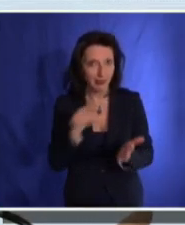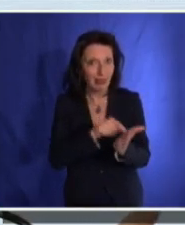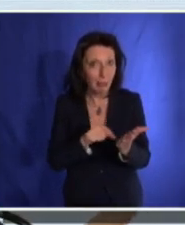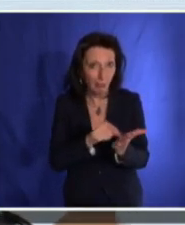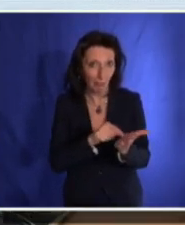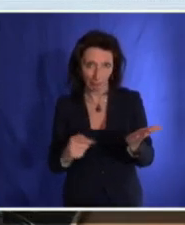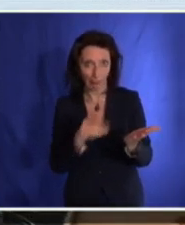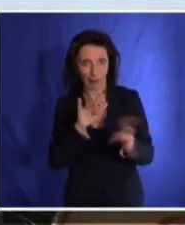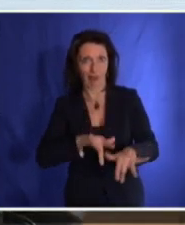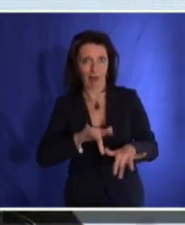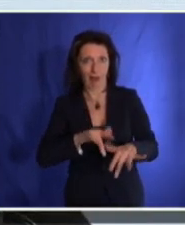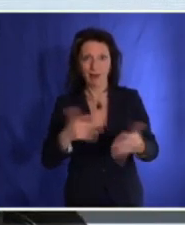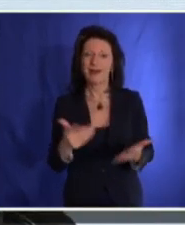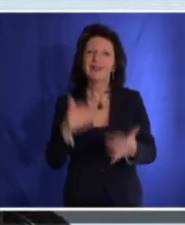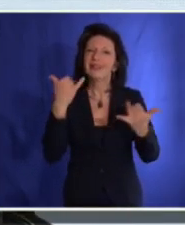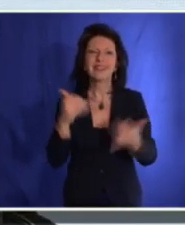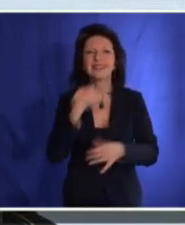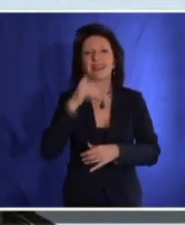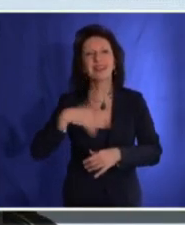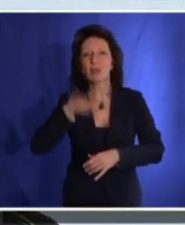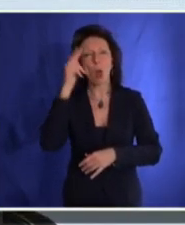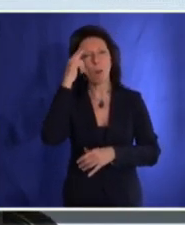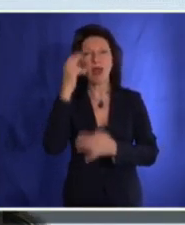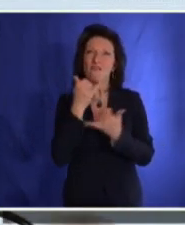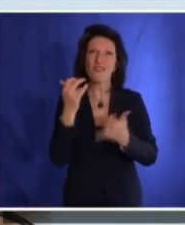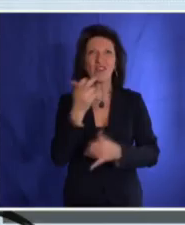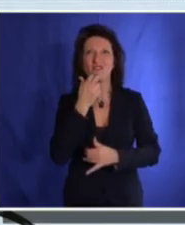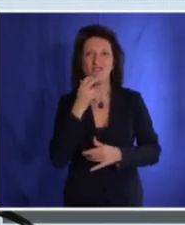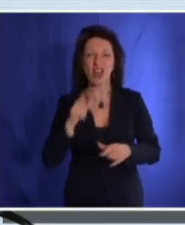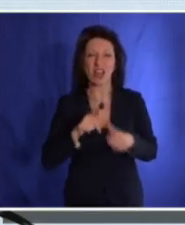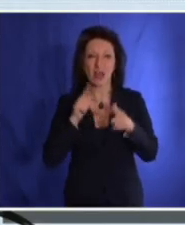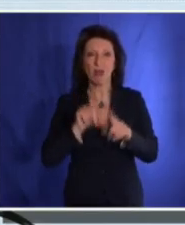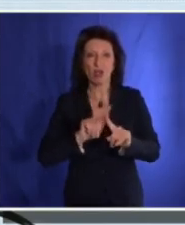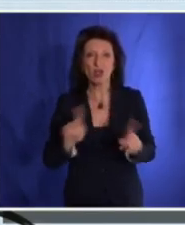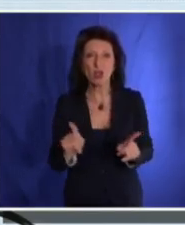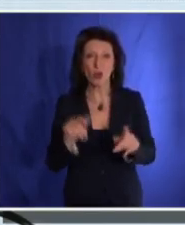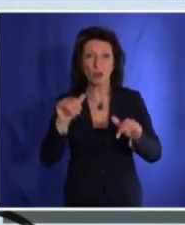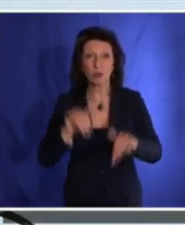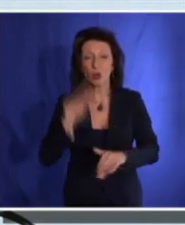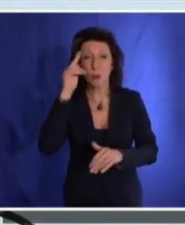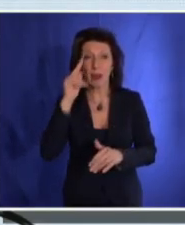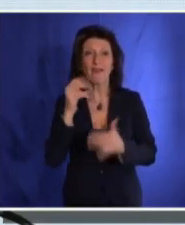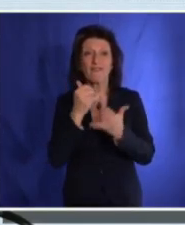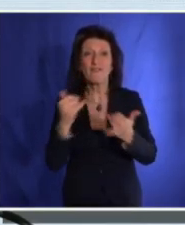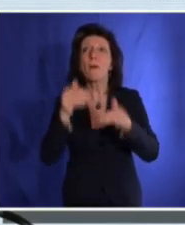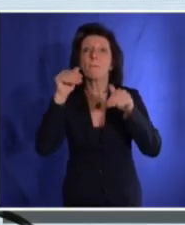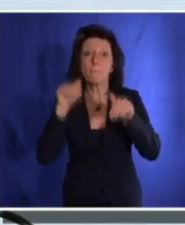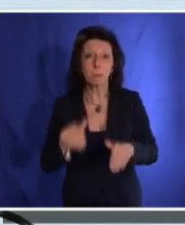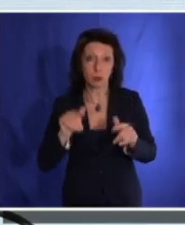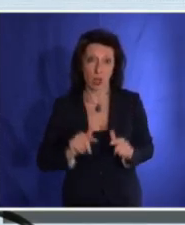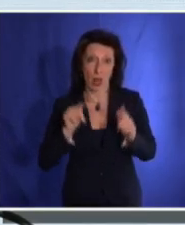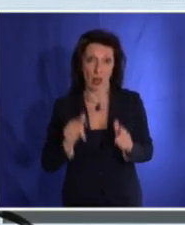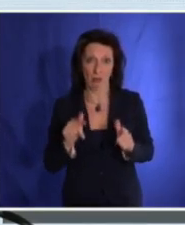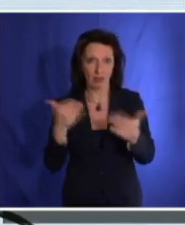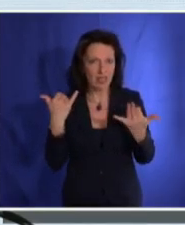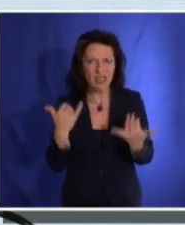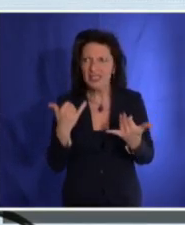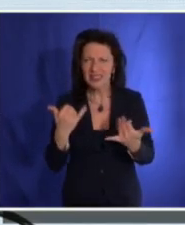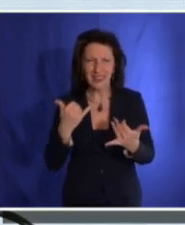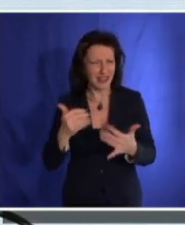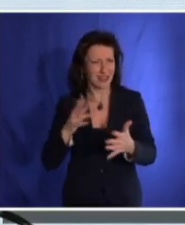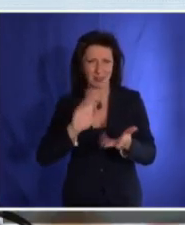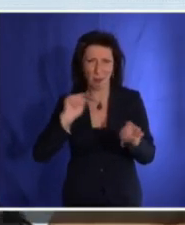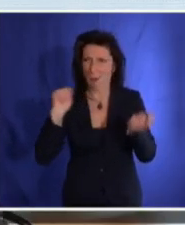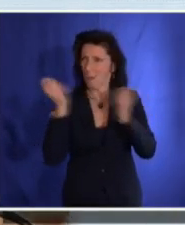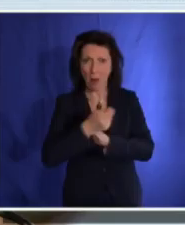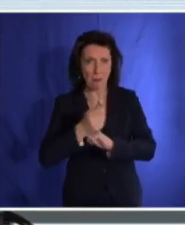ist nicht mehr, wie wollen wir leben, sondern die Frage ist, wie müssen wir leben? Weil wir mittun müssen in der Geschwindigkeit. Und der eine oder